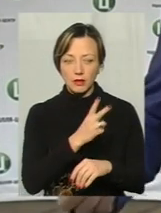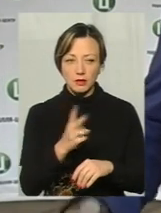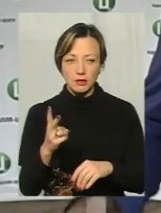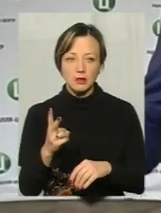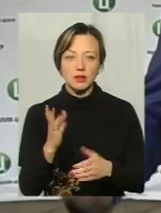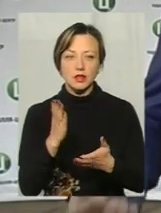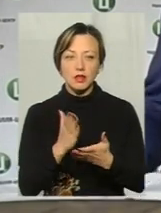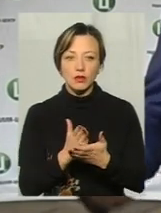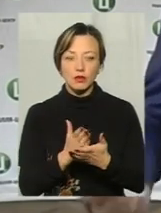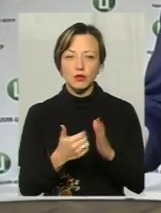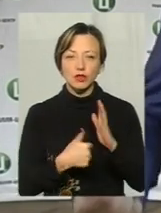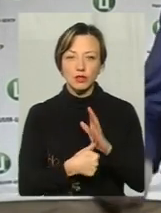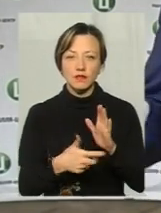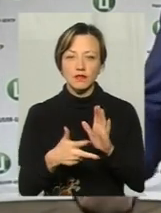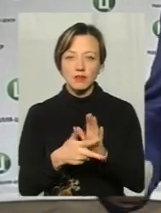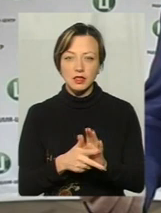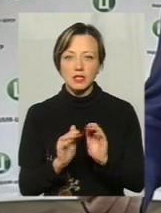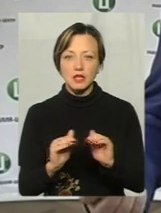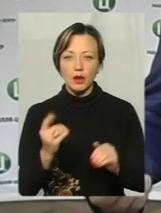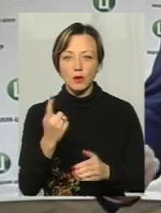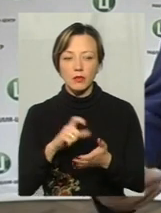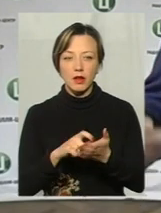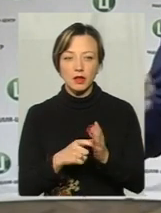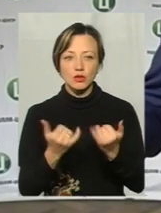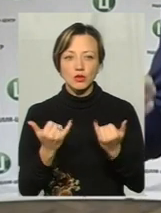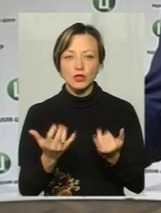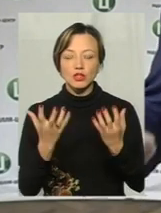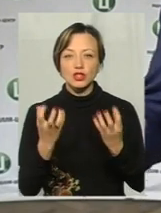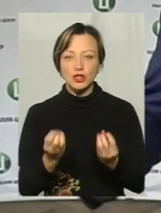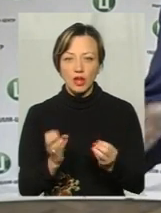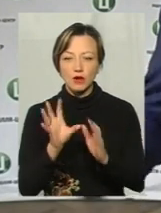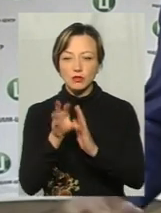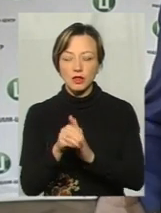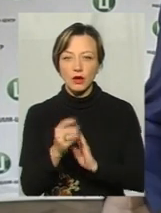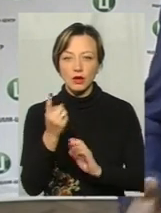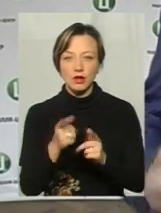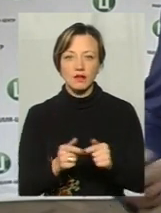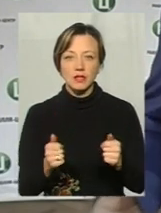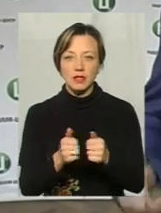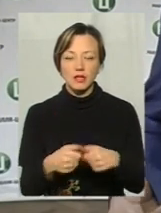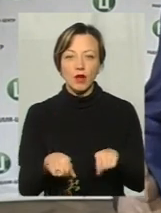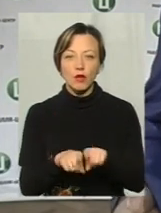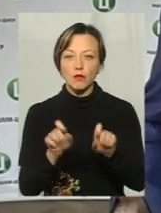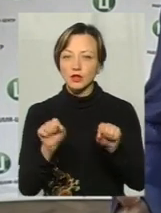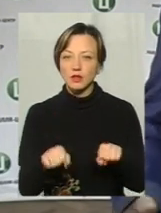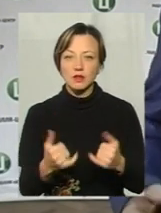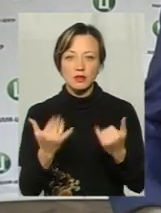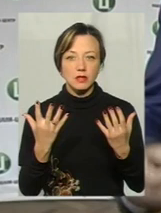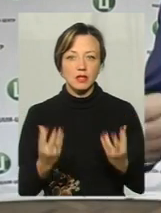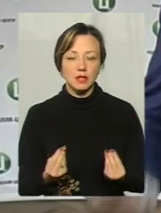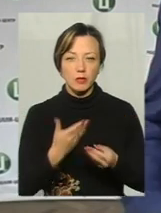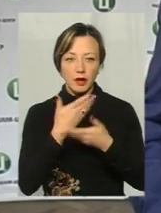то знаходиться по 6, по 8 дітей в одній палаті. Сьогодні ще розмістити, ще там одне відділення. Такої можливості на сьогоднішній